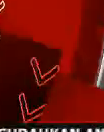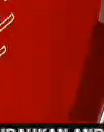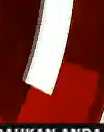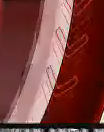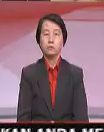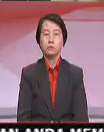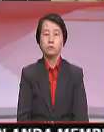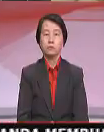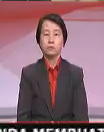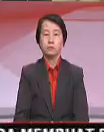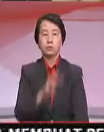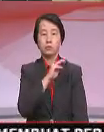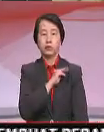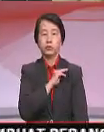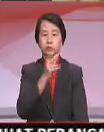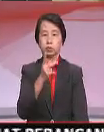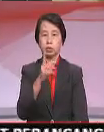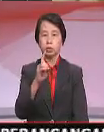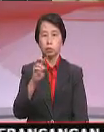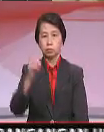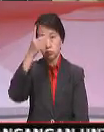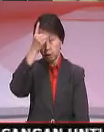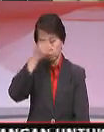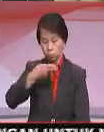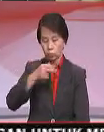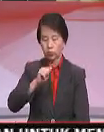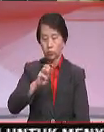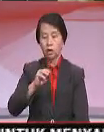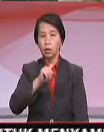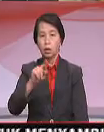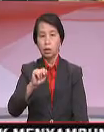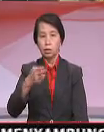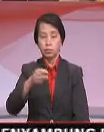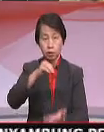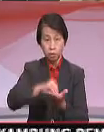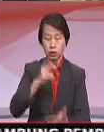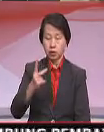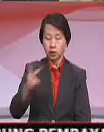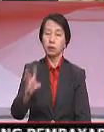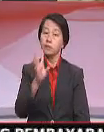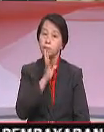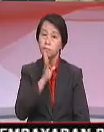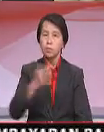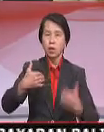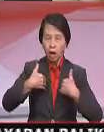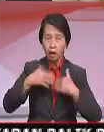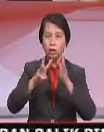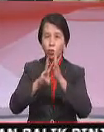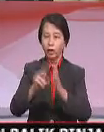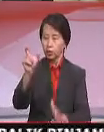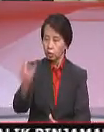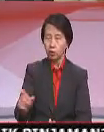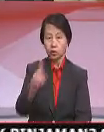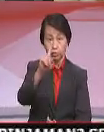Hai sementara itu Menteri Dalam Negeri Datuk Sri Khairudin dalam sidang meja di Kota Kinabalu menjawab ada wakil calon